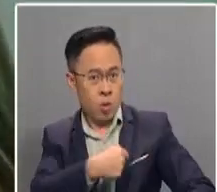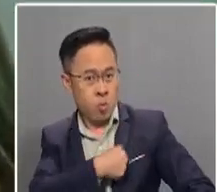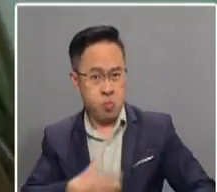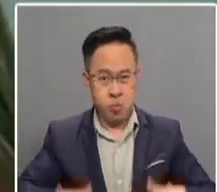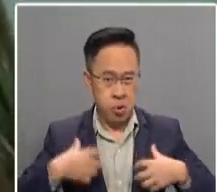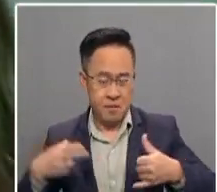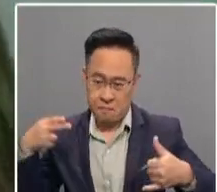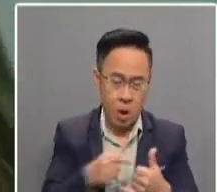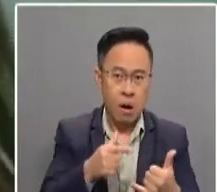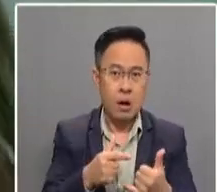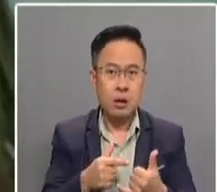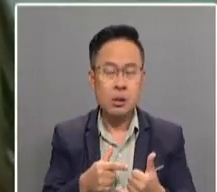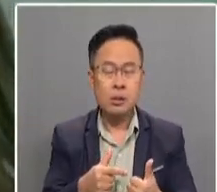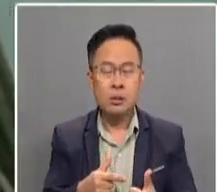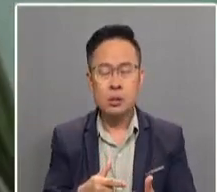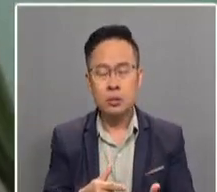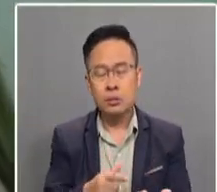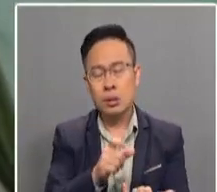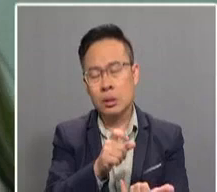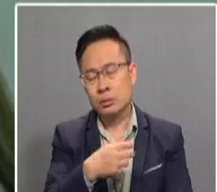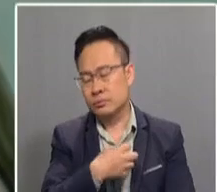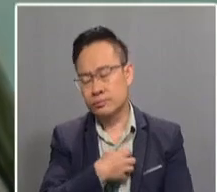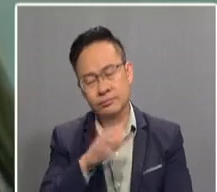าด้วยอารมณ์ของคุณเอง